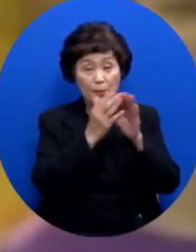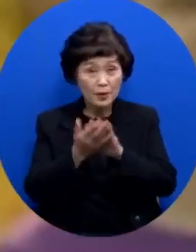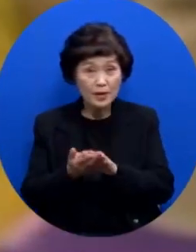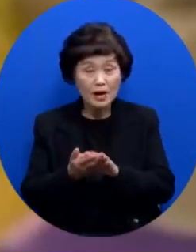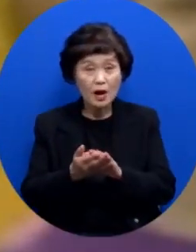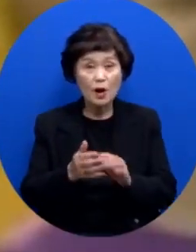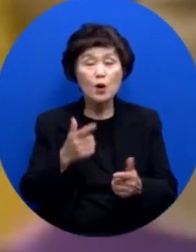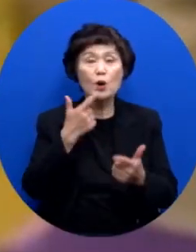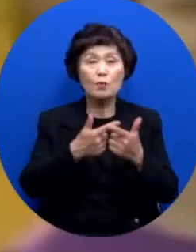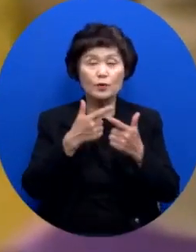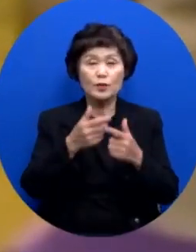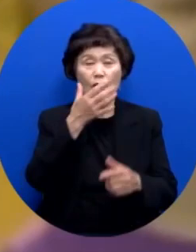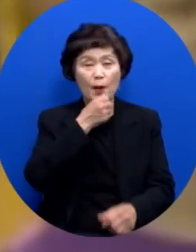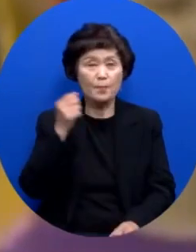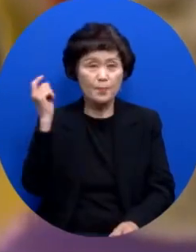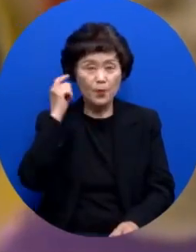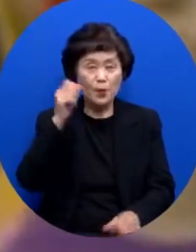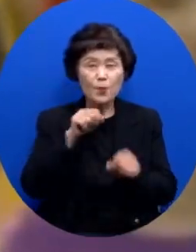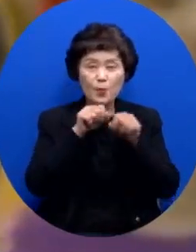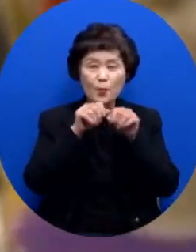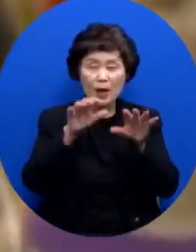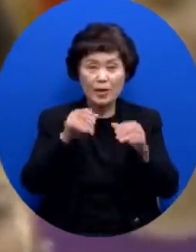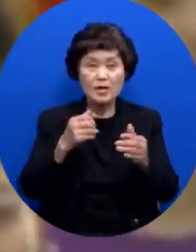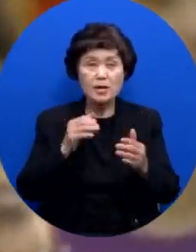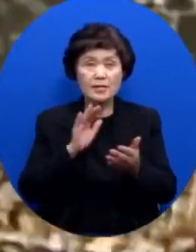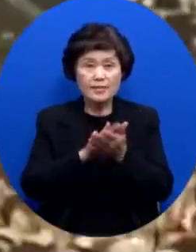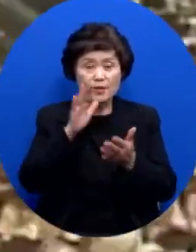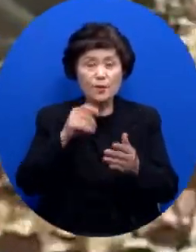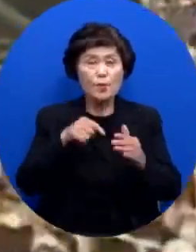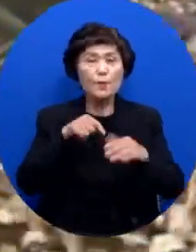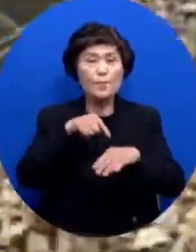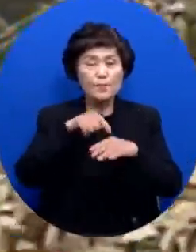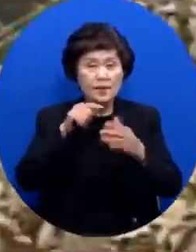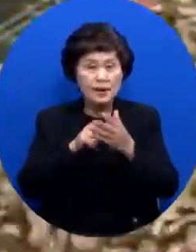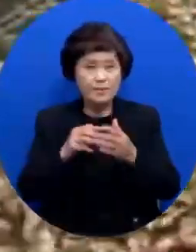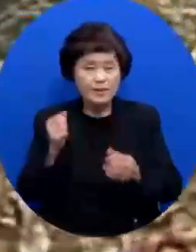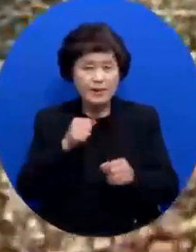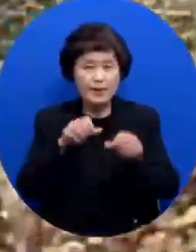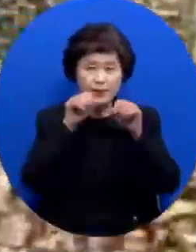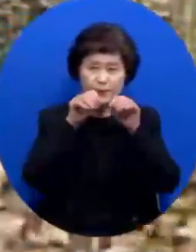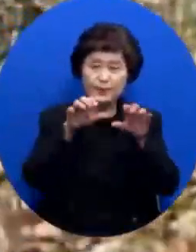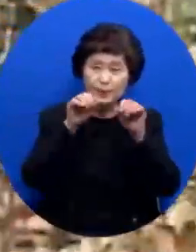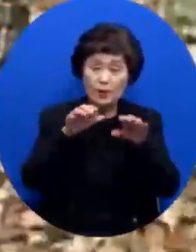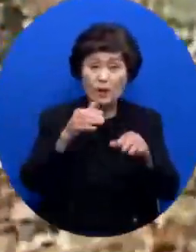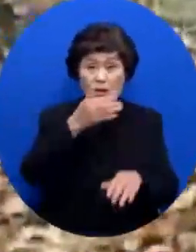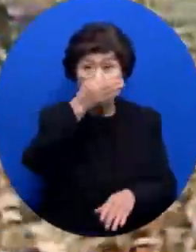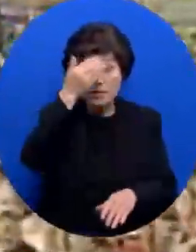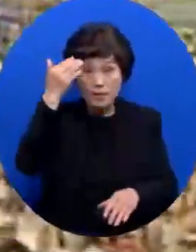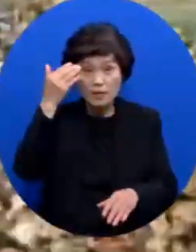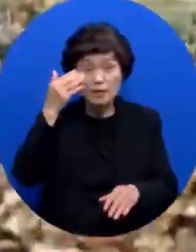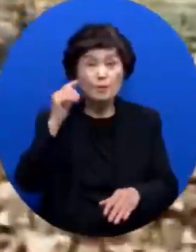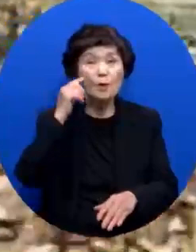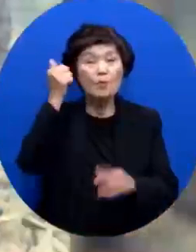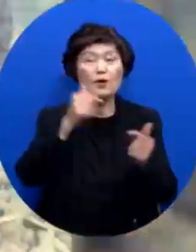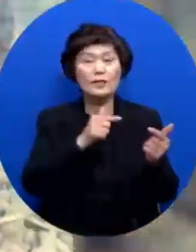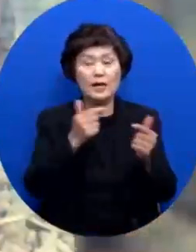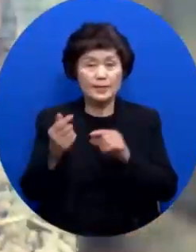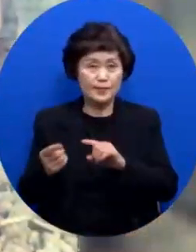복음화를 하겠다는 그 열정을 가지셨습니다. 그래서 많은 젊은 목회자들을 일으키고